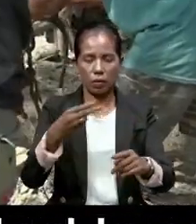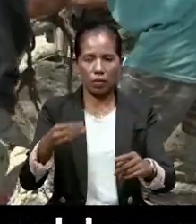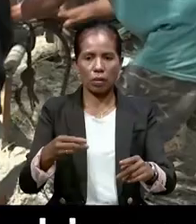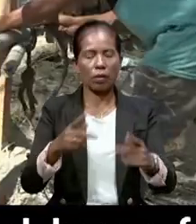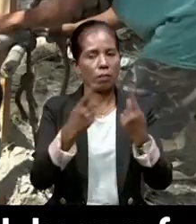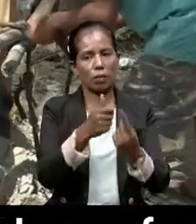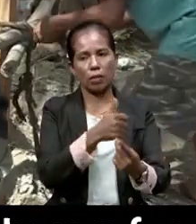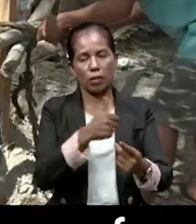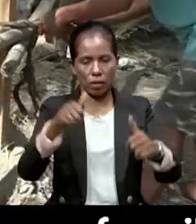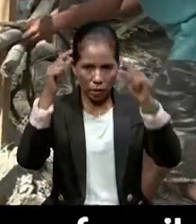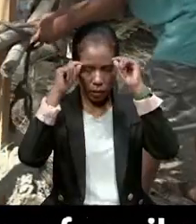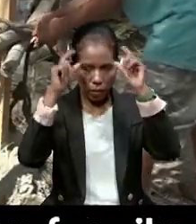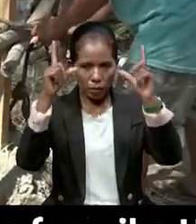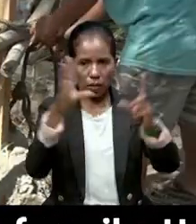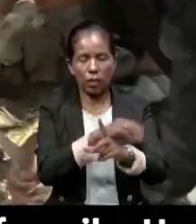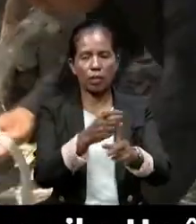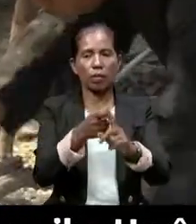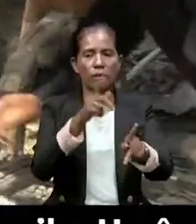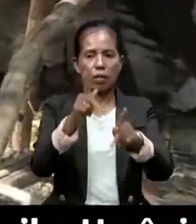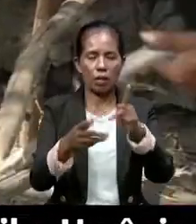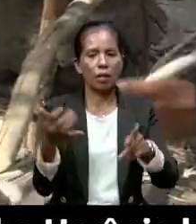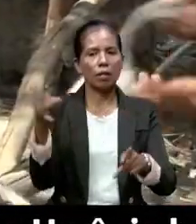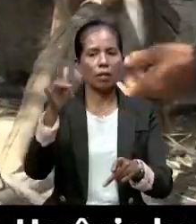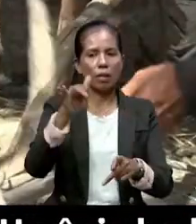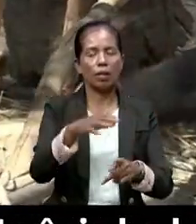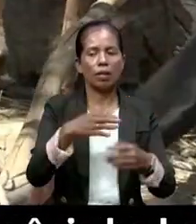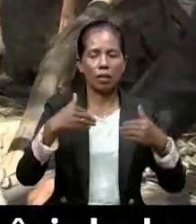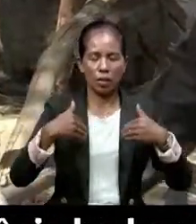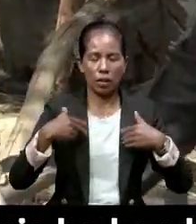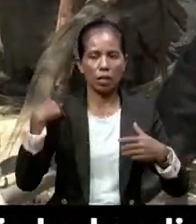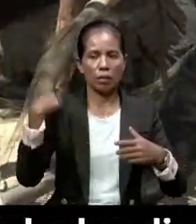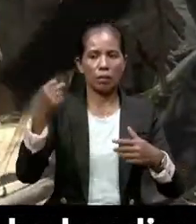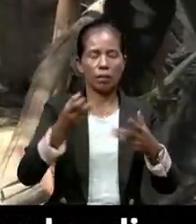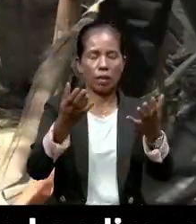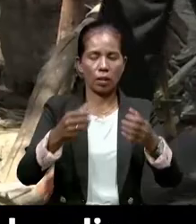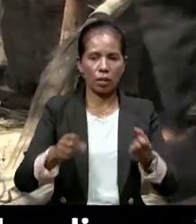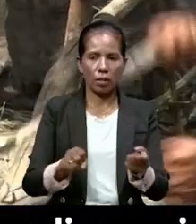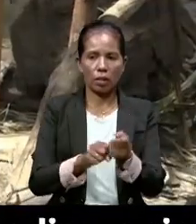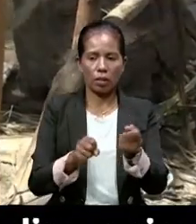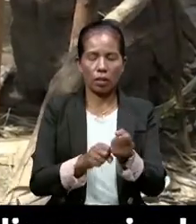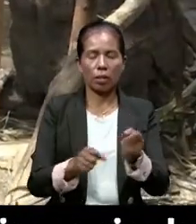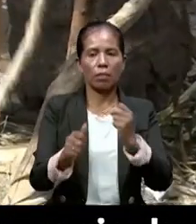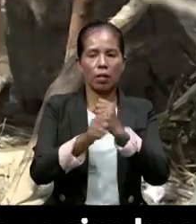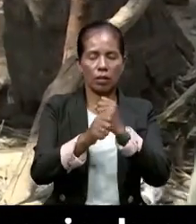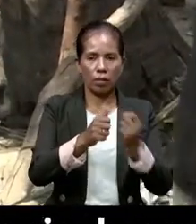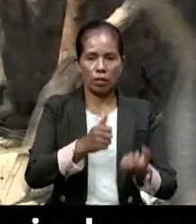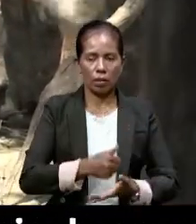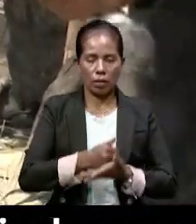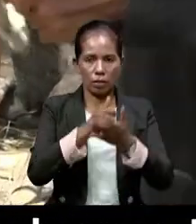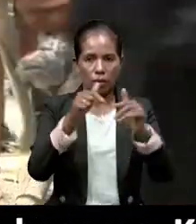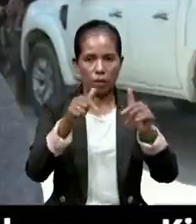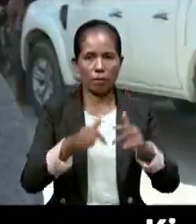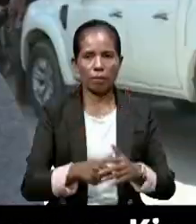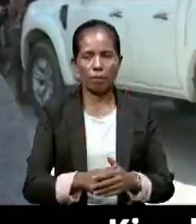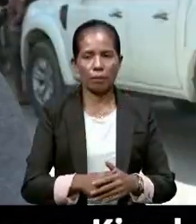Kompanya Balong iha Timor Leste no mos komunidade sira nebe iha bit hakara katu kontribui basaun karidade idane.